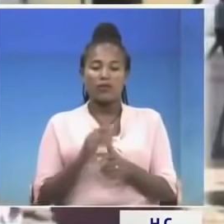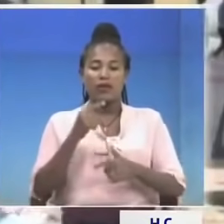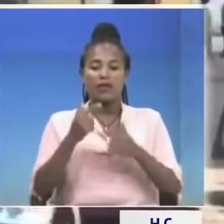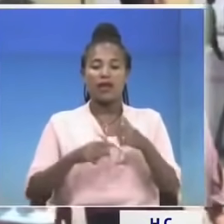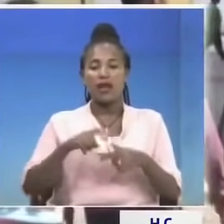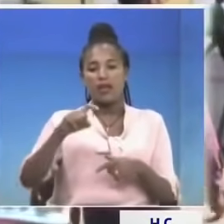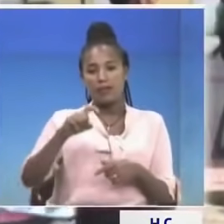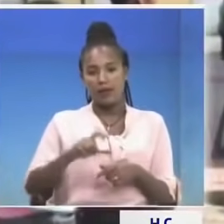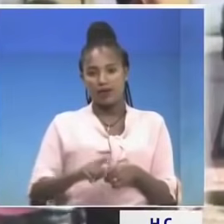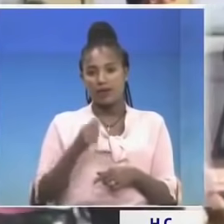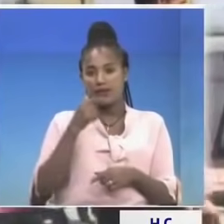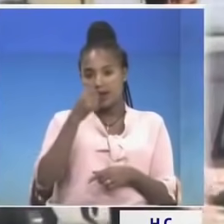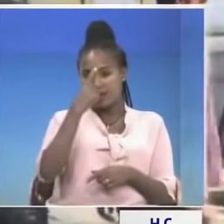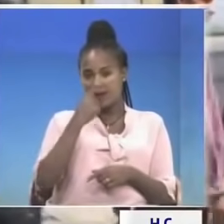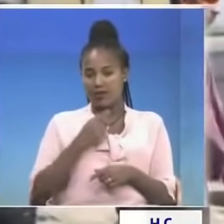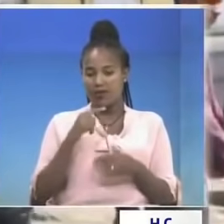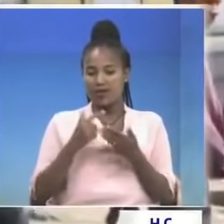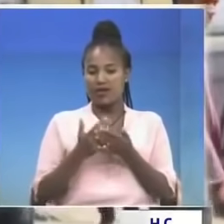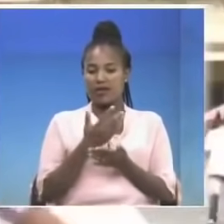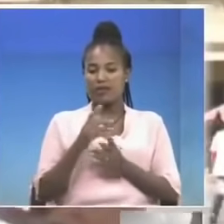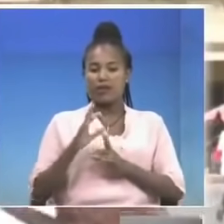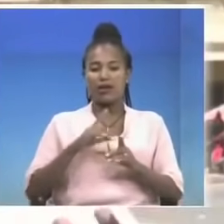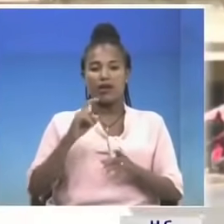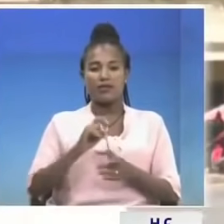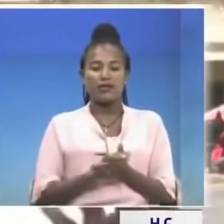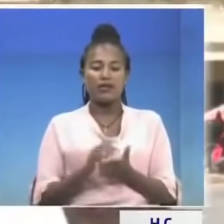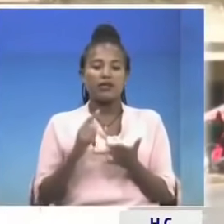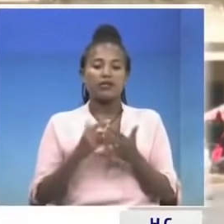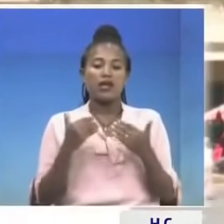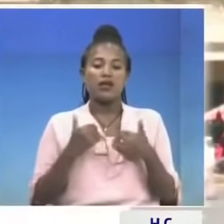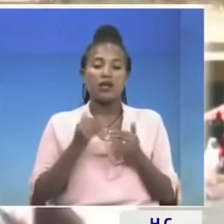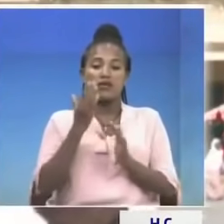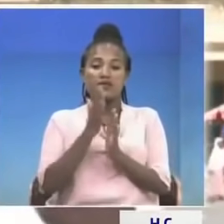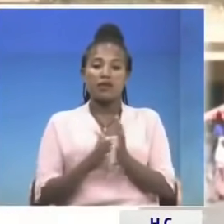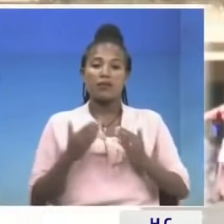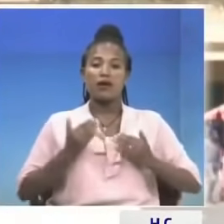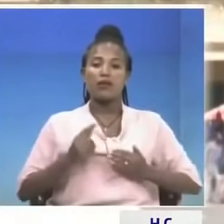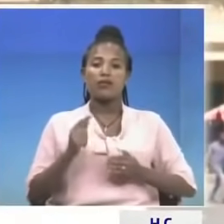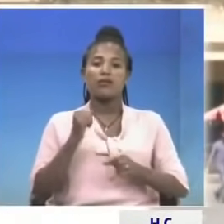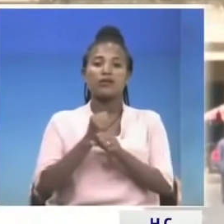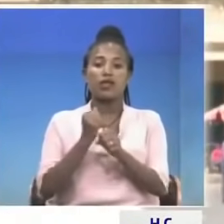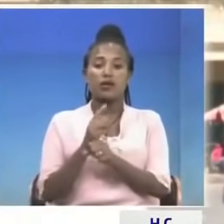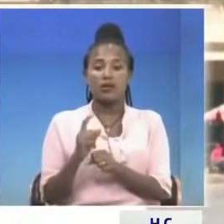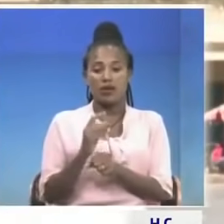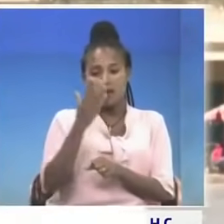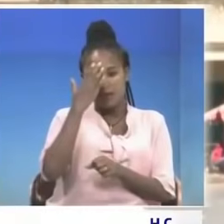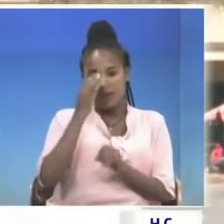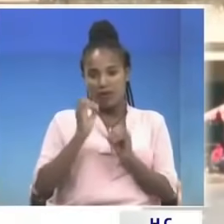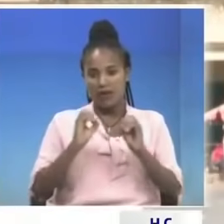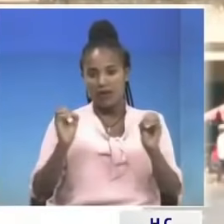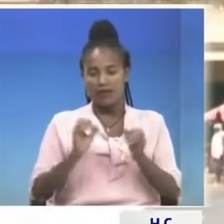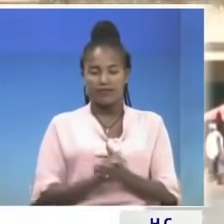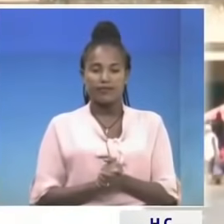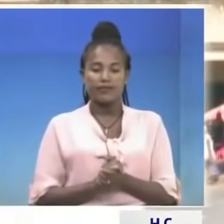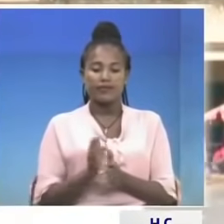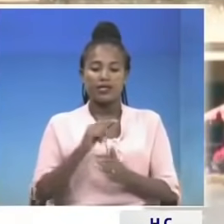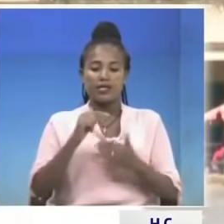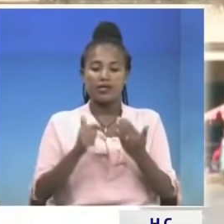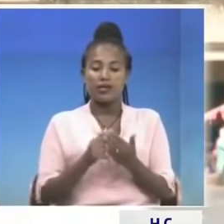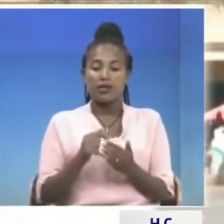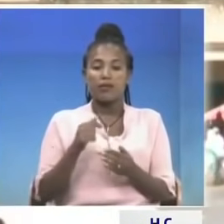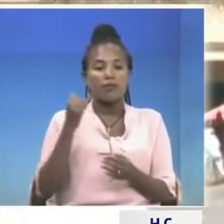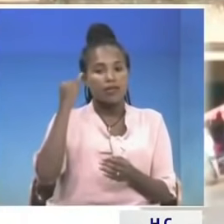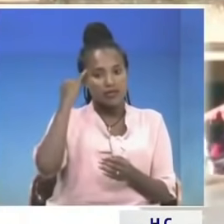ያለባት ብዬ አምናለሁ። ይህን ነገር ማድረግ አለበት። የዚህ ያለውን አስፈጻሚ አካሉ ምን እየሰራ እንደሆነ የሚያውቅ ሰው የለም። ስለዚህ ብዬ